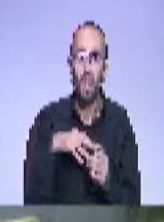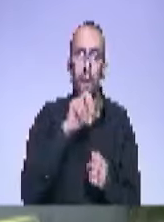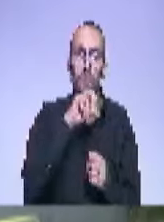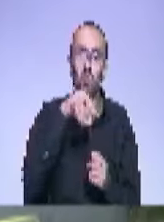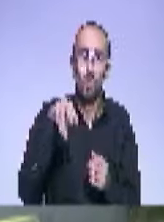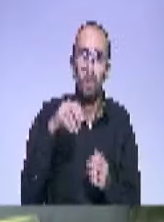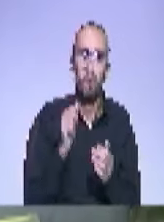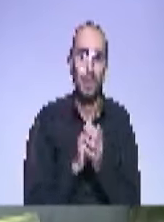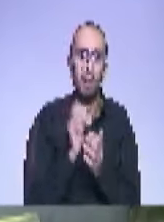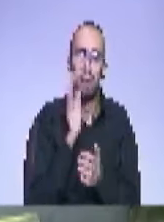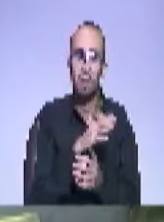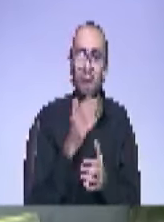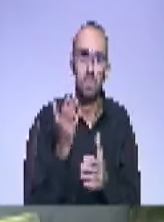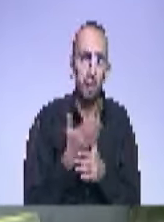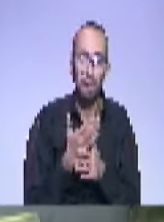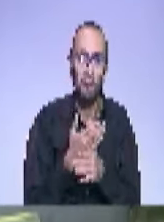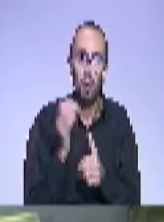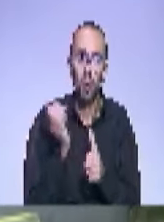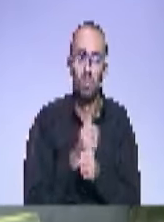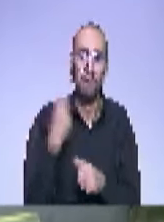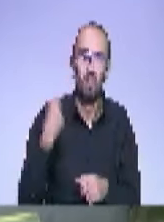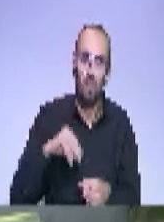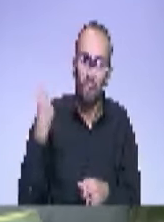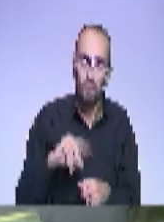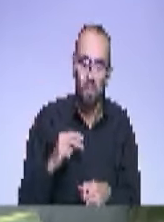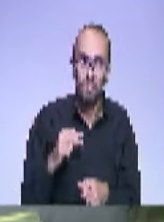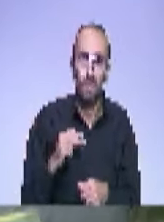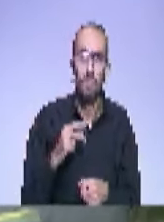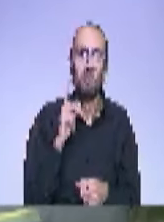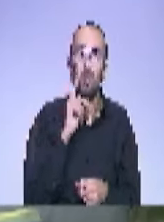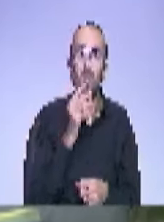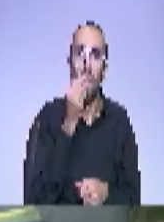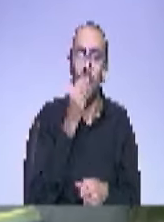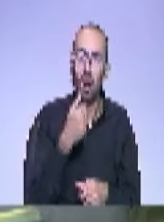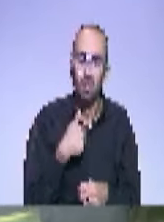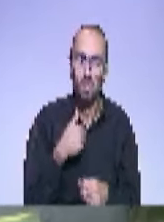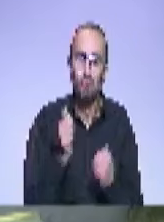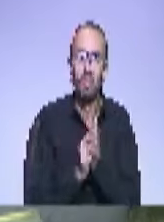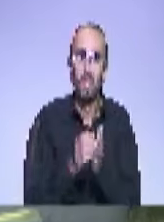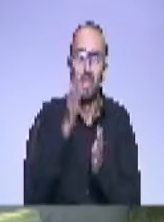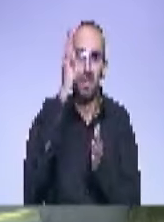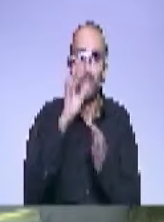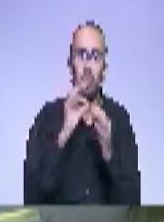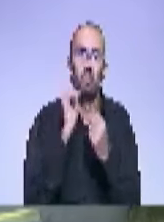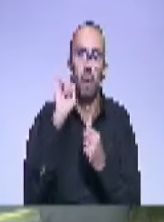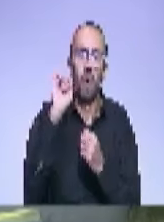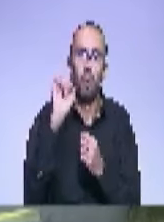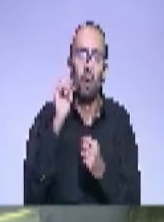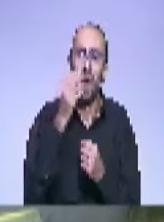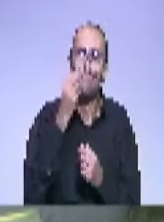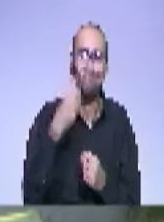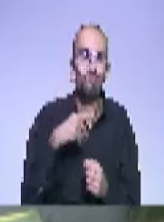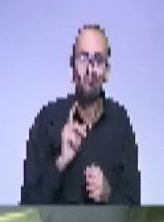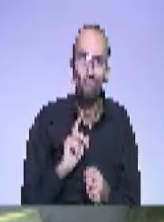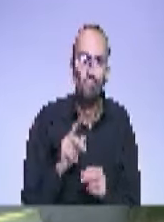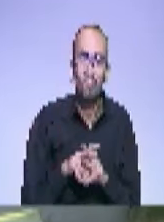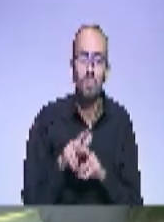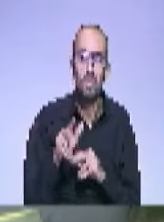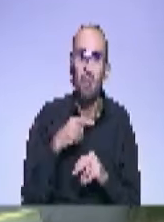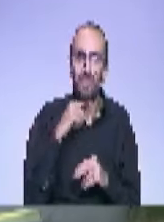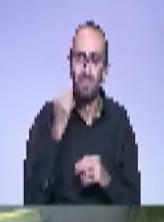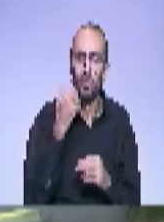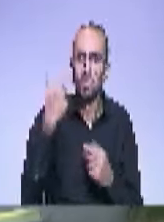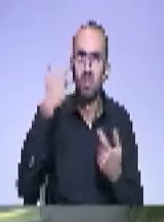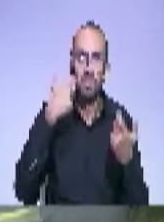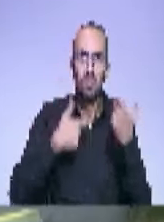بيت اهلي. بسبب ان جوزي كان بيضربني ومانعين عليا الاكل، وانا كنت في بيت عيله يعني. وشقتي مفيش فيها اي